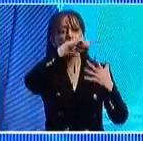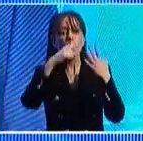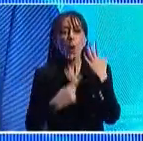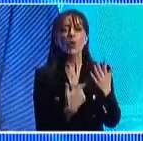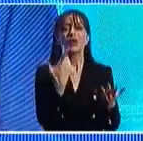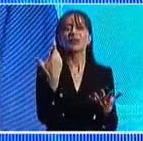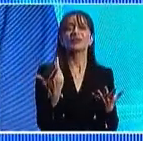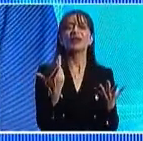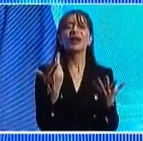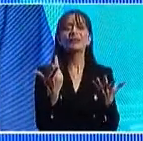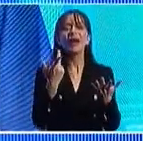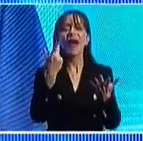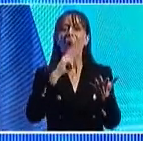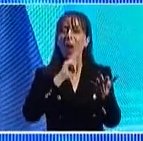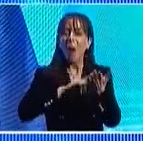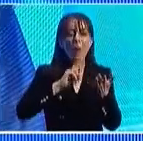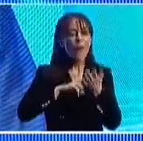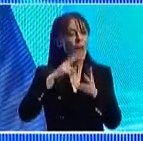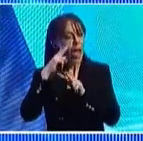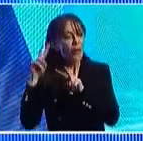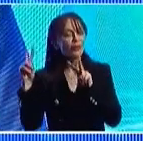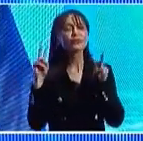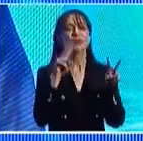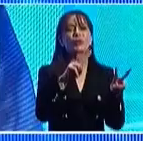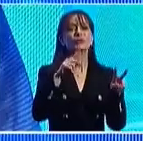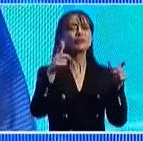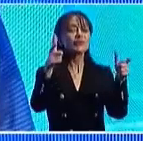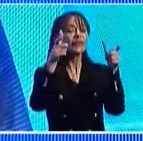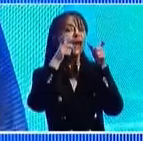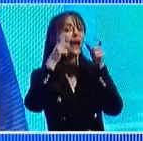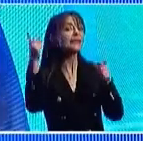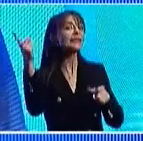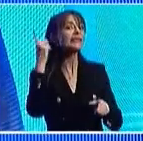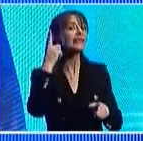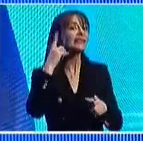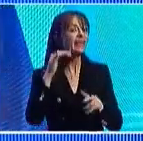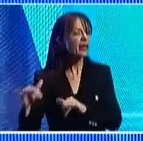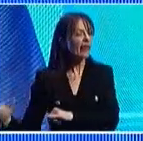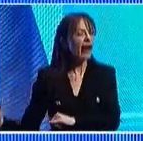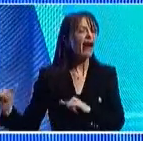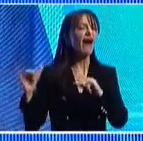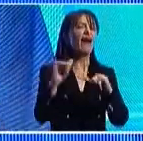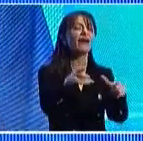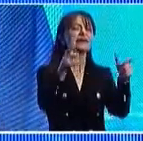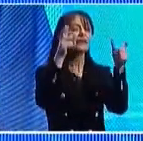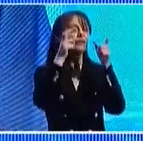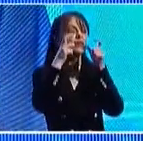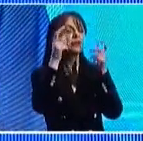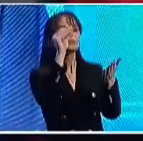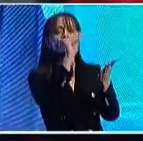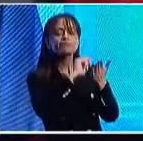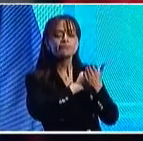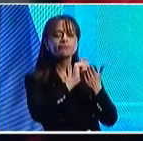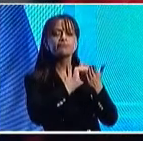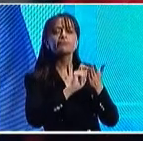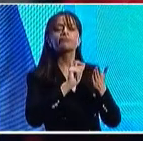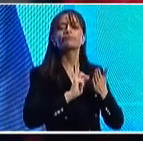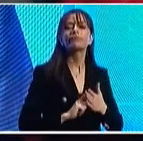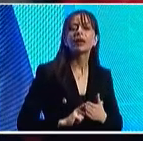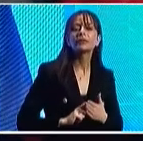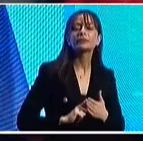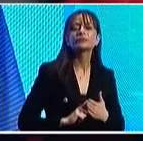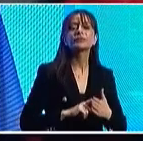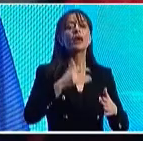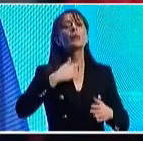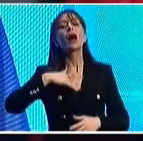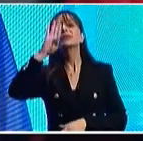üyesi olarak gördük ve o dikkatle dinleyip aynı dikkatle notlarımızı aldık. Ben İstanbullulara